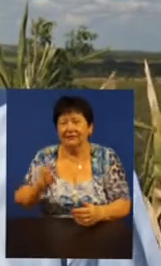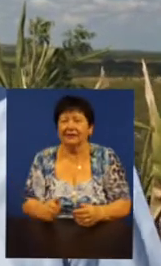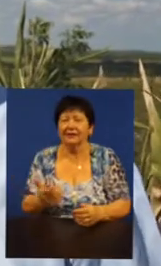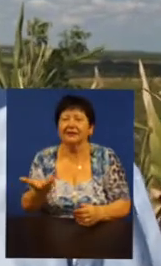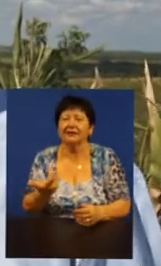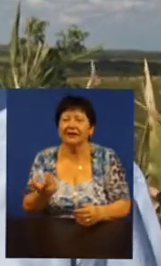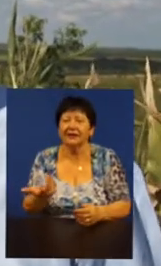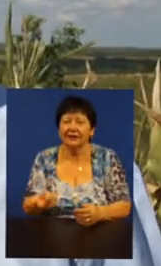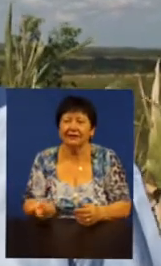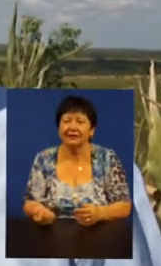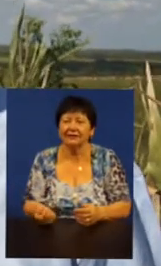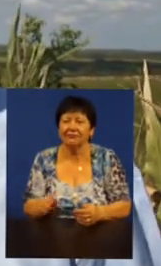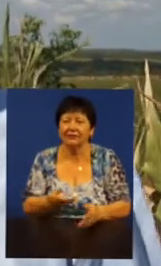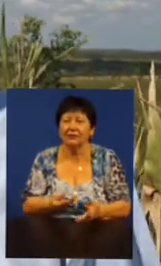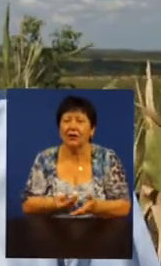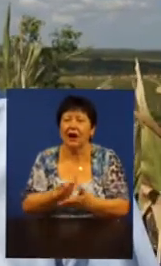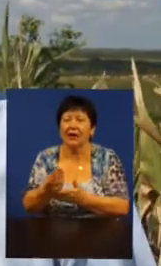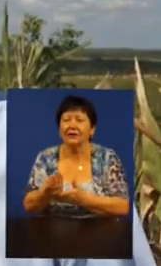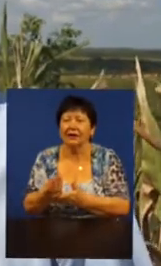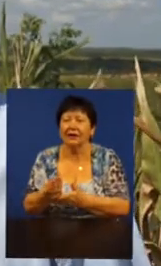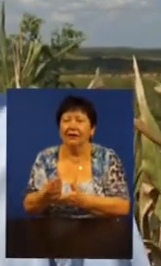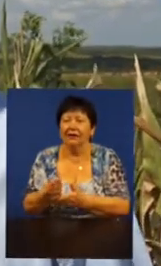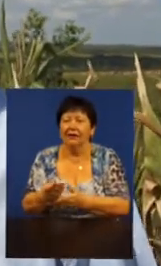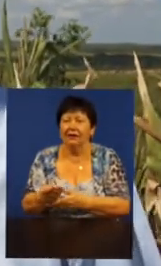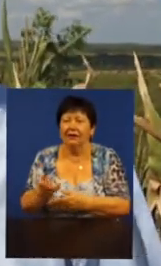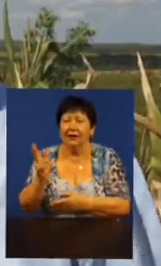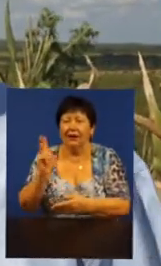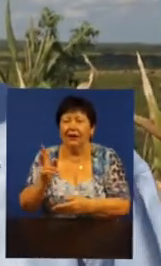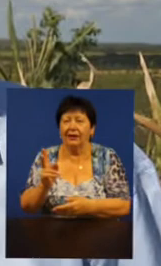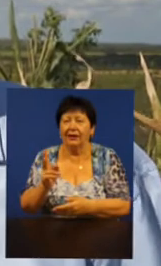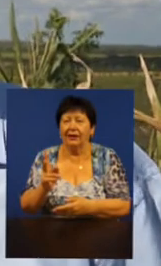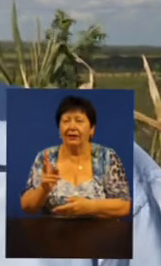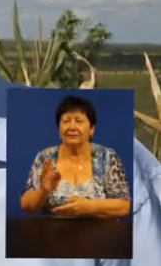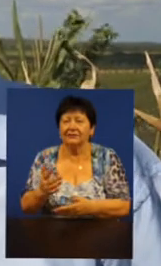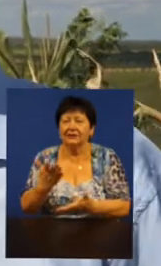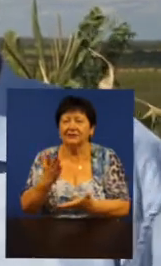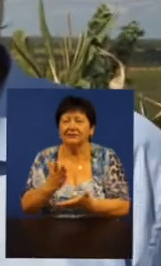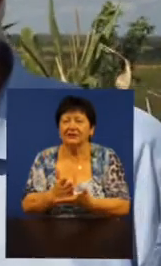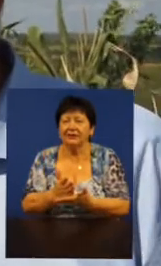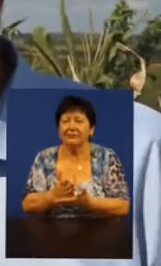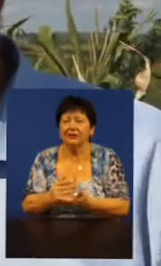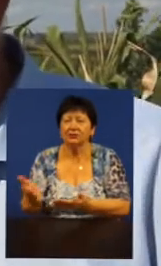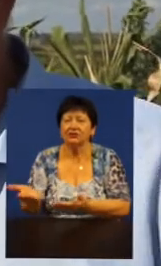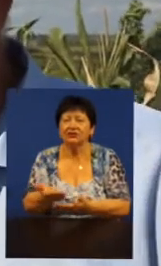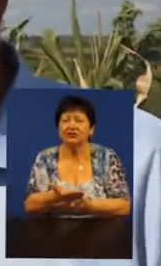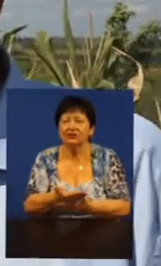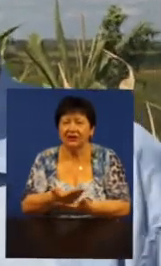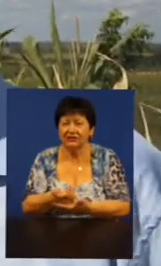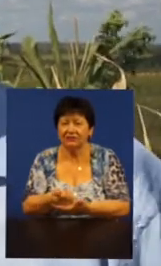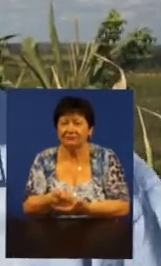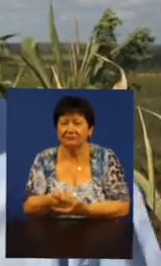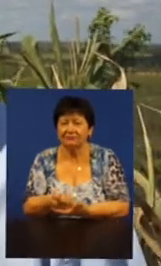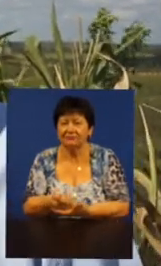cât pentru a achita măcar plata de arendă sau de să avem și îl strânge